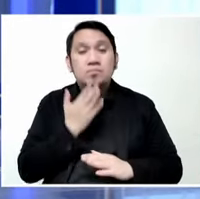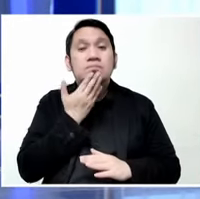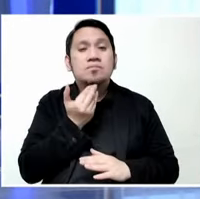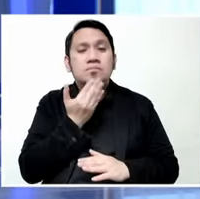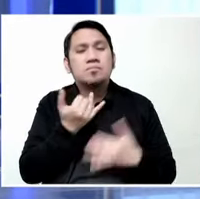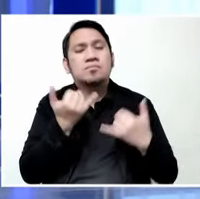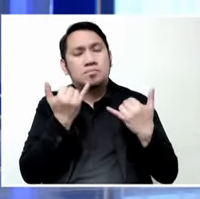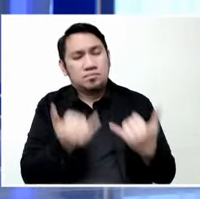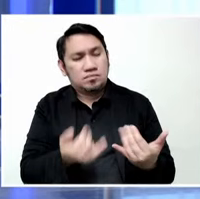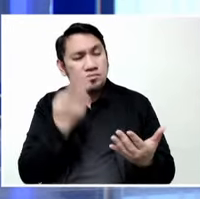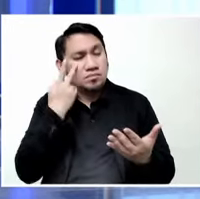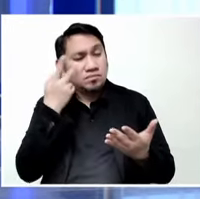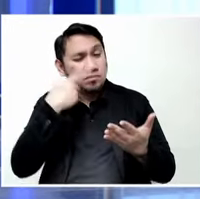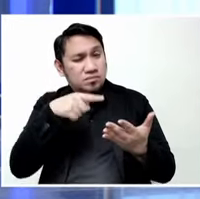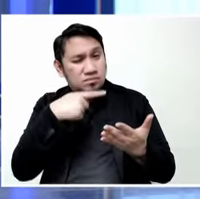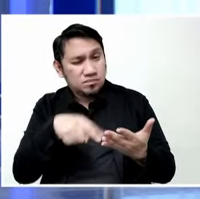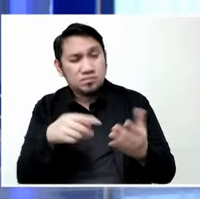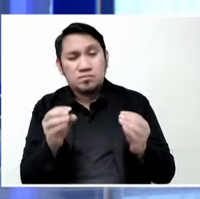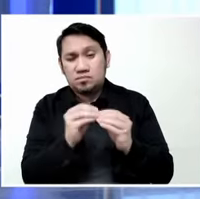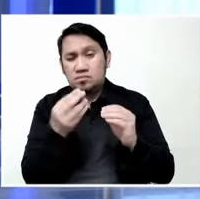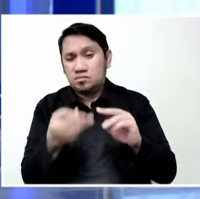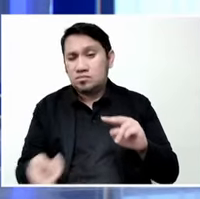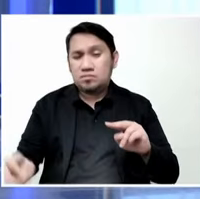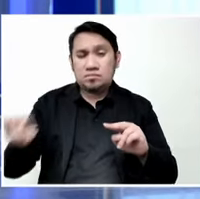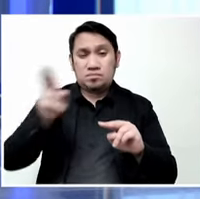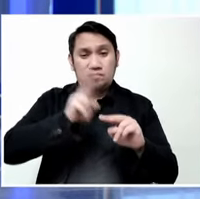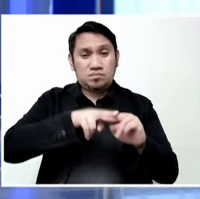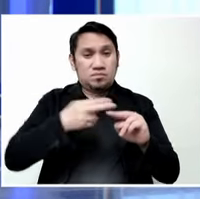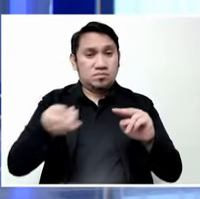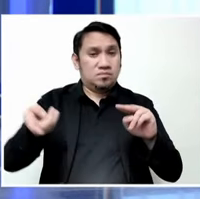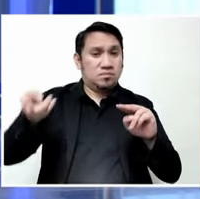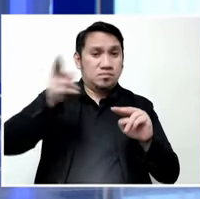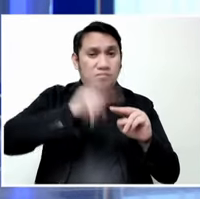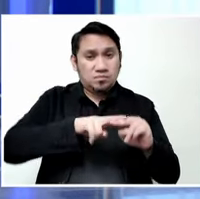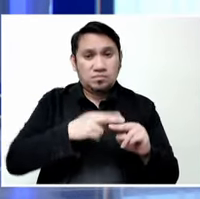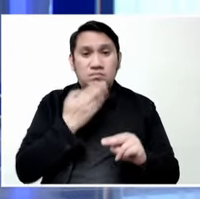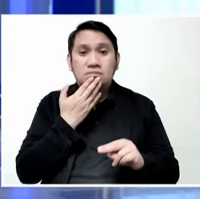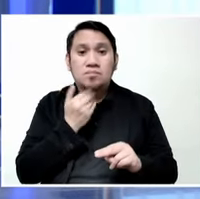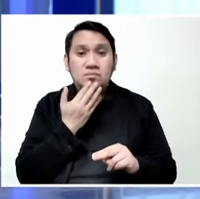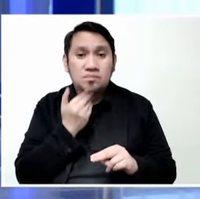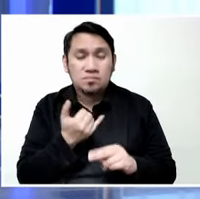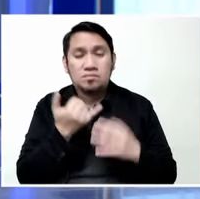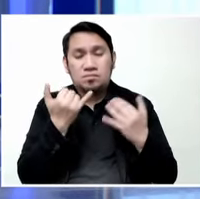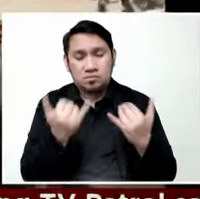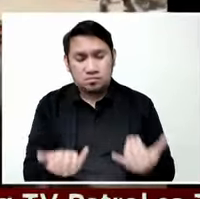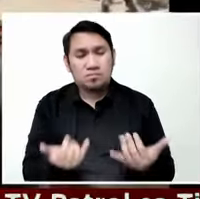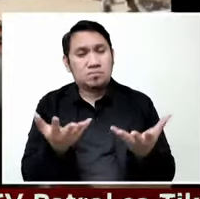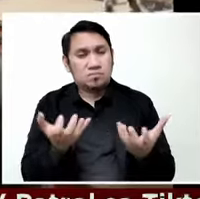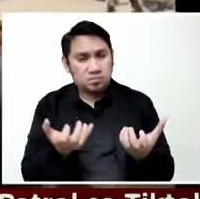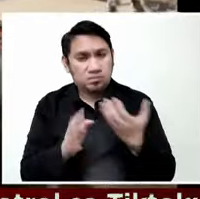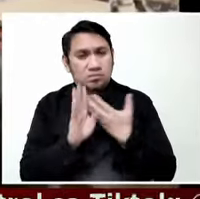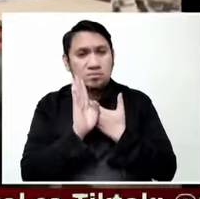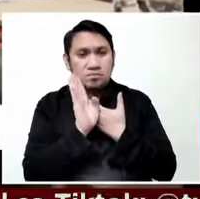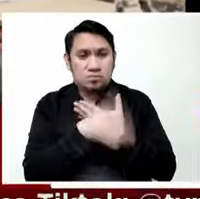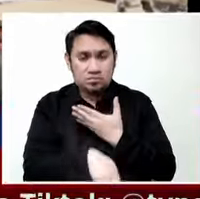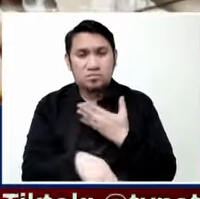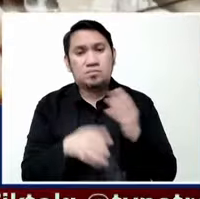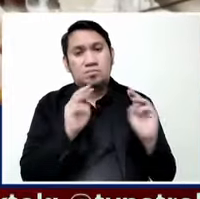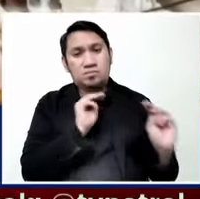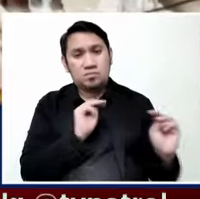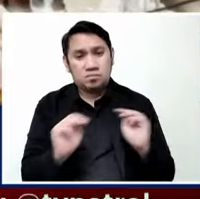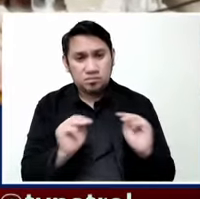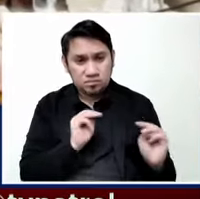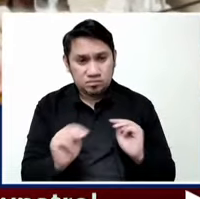pagpapataas ng lokal na produksyon nito. Isa sa naging mungkahi ay buhayin at baguhin ang pamamalakad